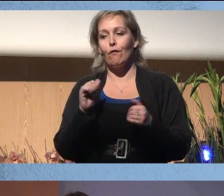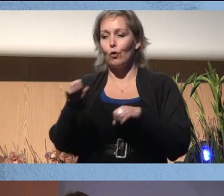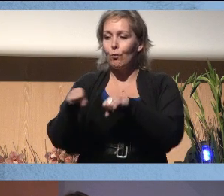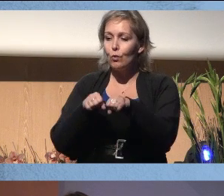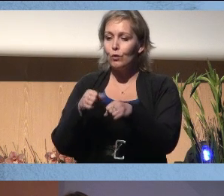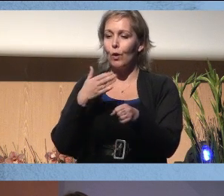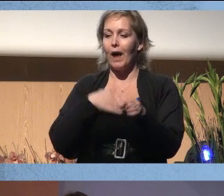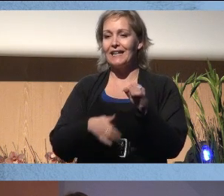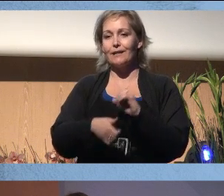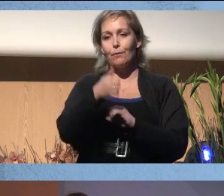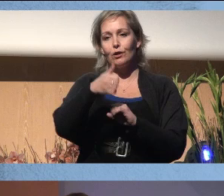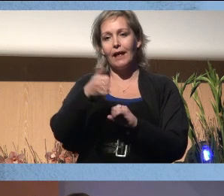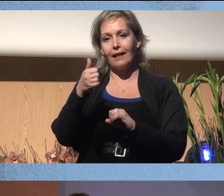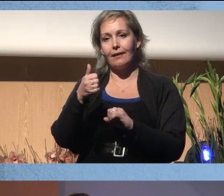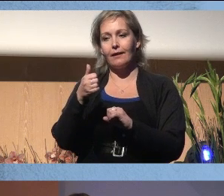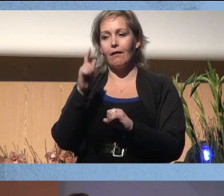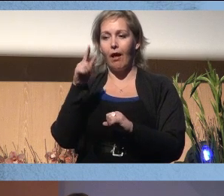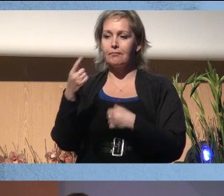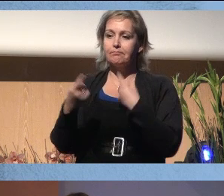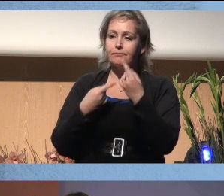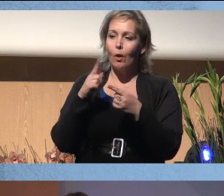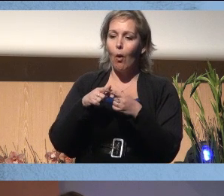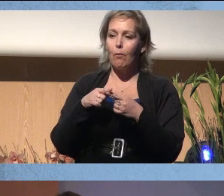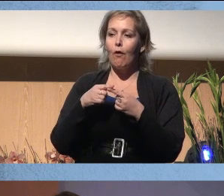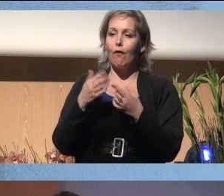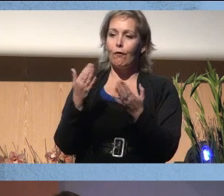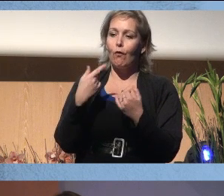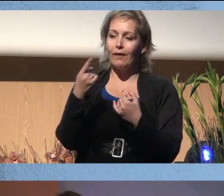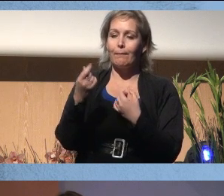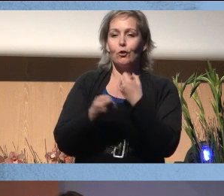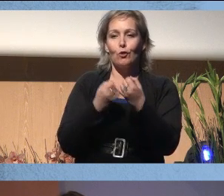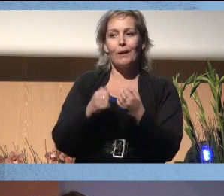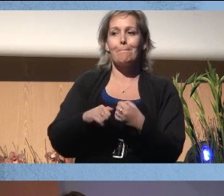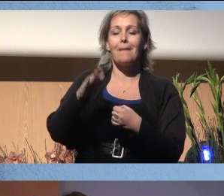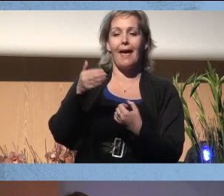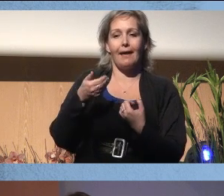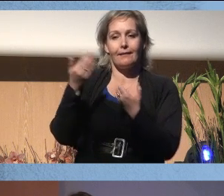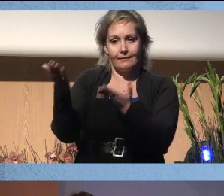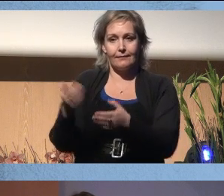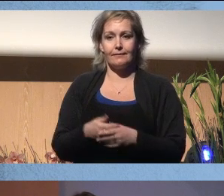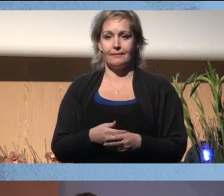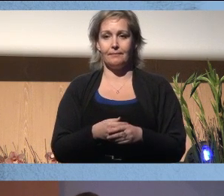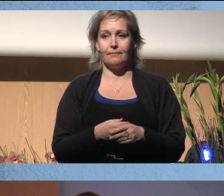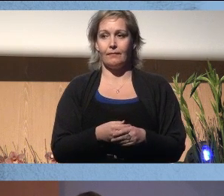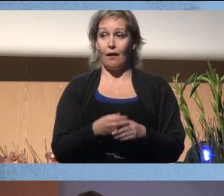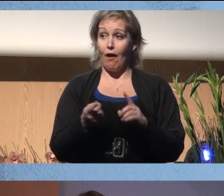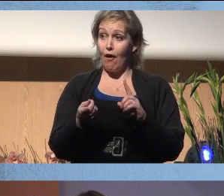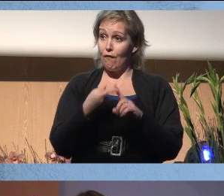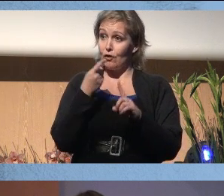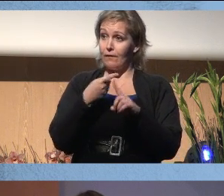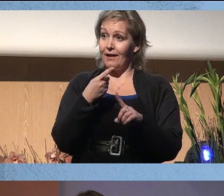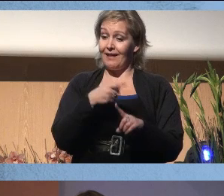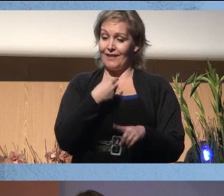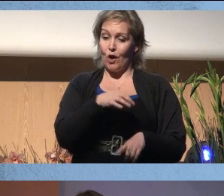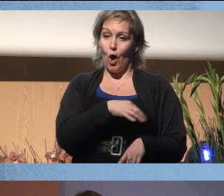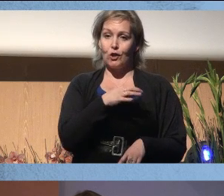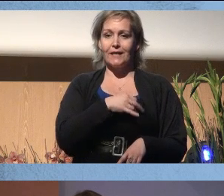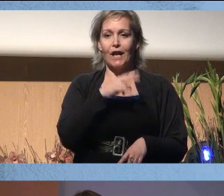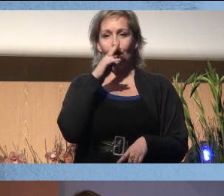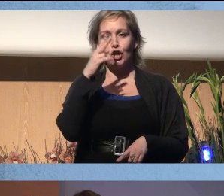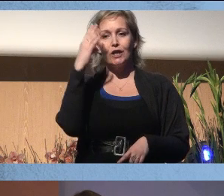og helsemyndigheter I tale for å få dem til å gjøre mer. Først og fremst ønsker vi en